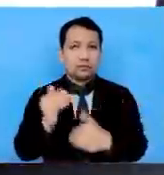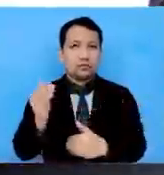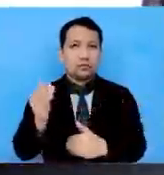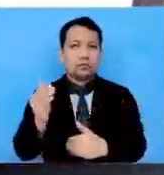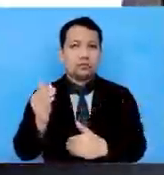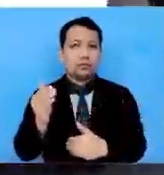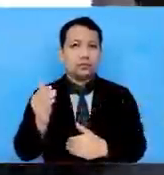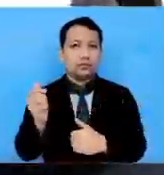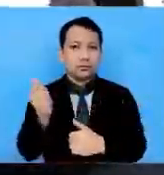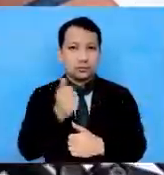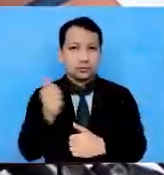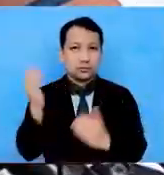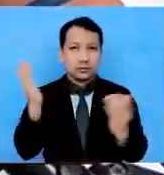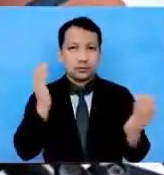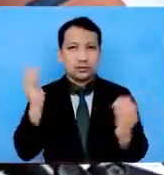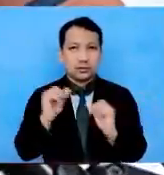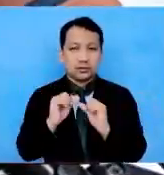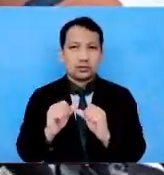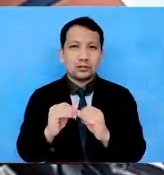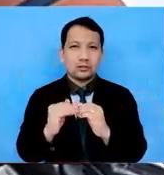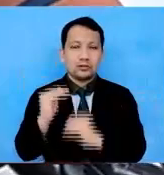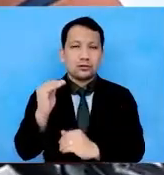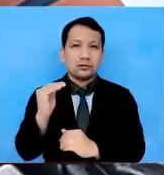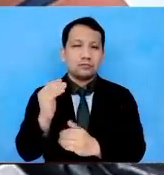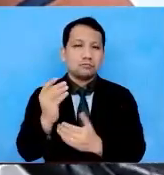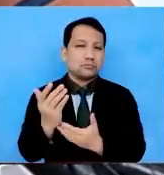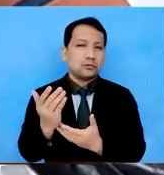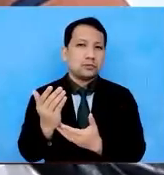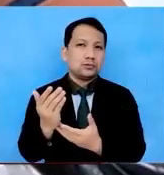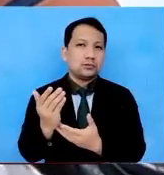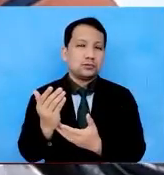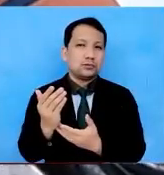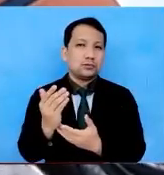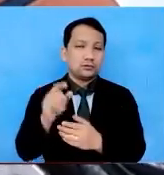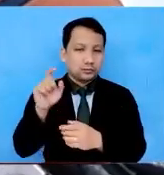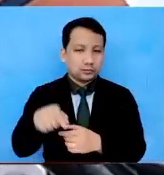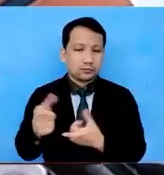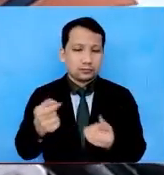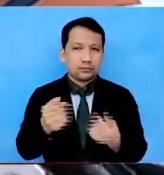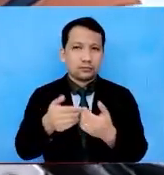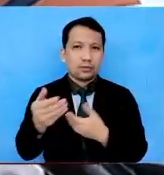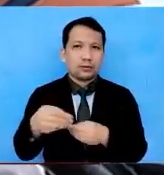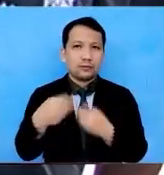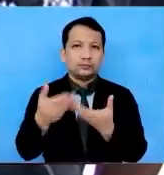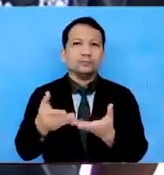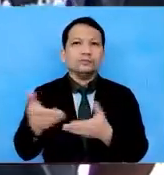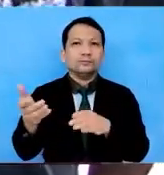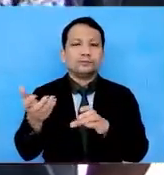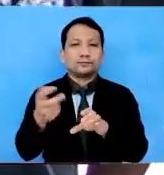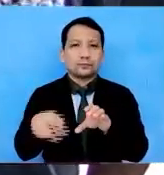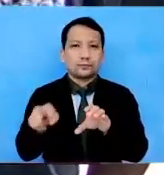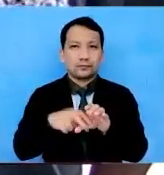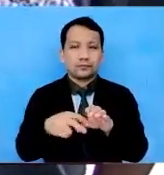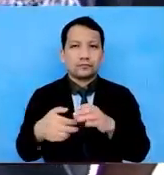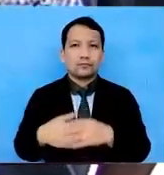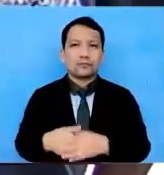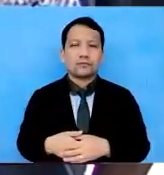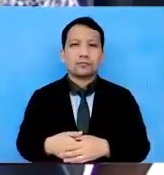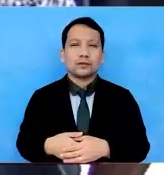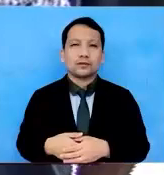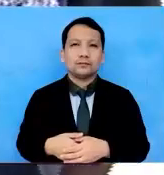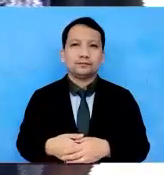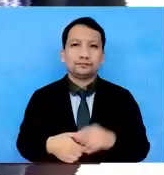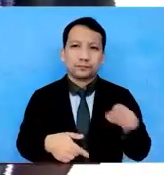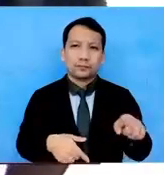that our transport service providers ought or should give to our commuters. Si Mang